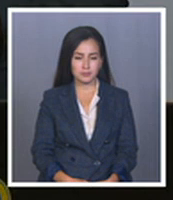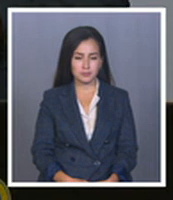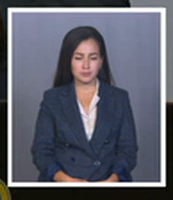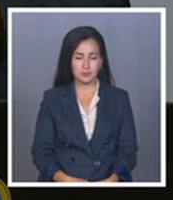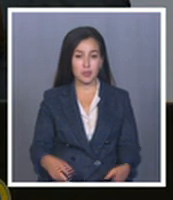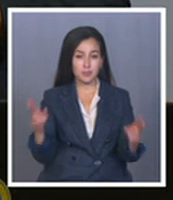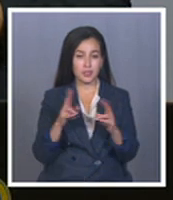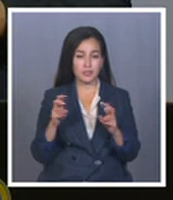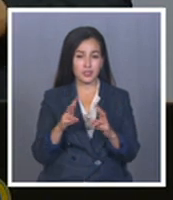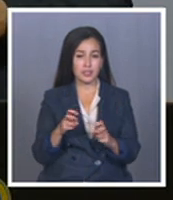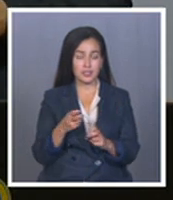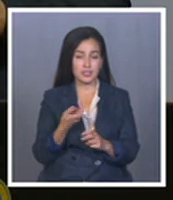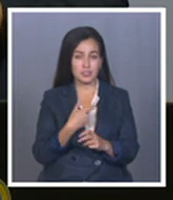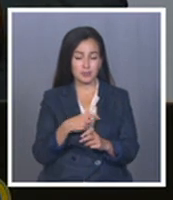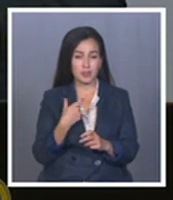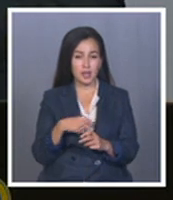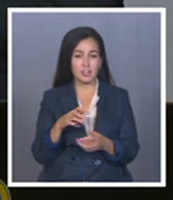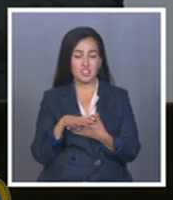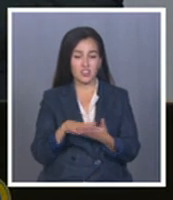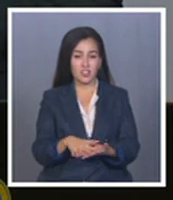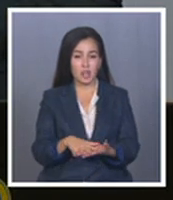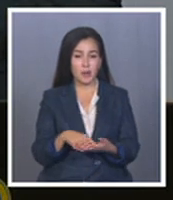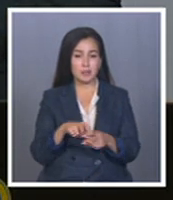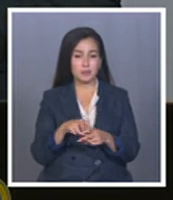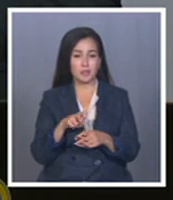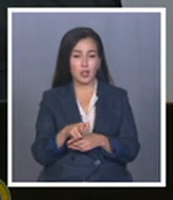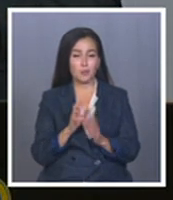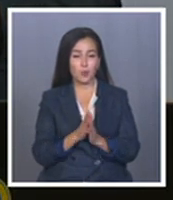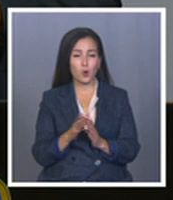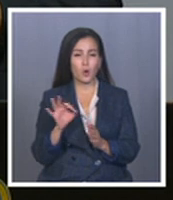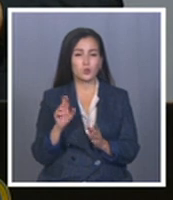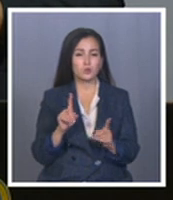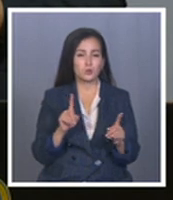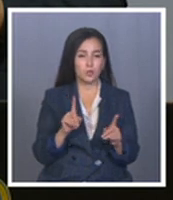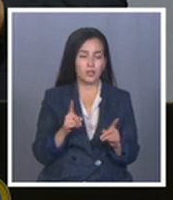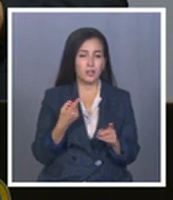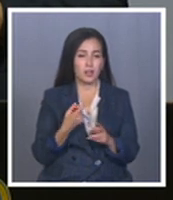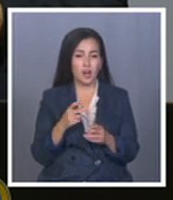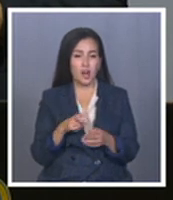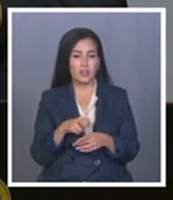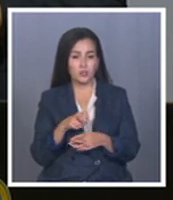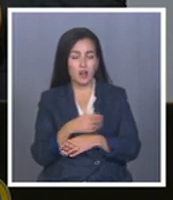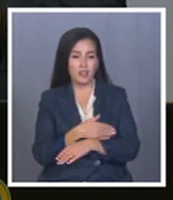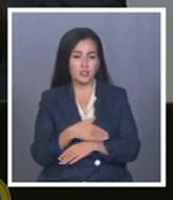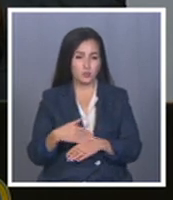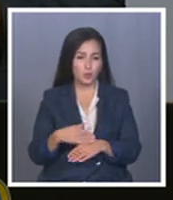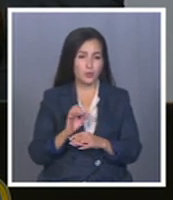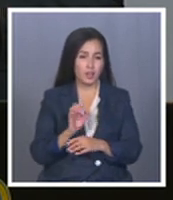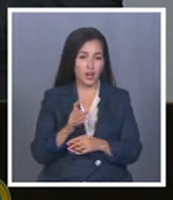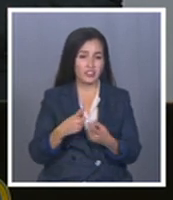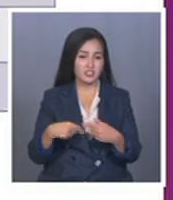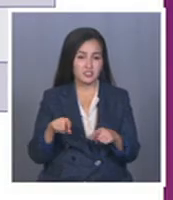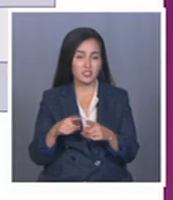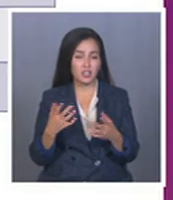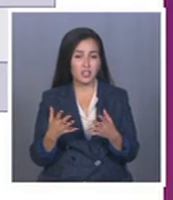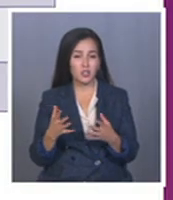Проверьте себя. Заявление – письменная просьба о чем-нибудь, адресованная организации или должностному